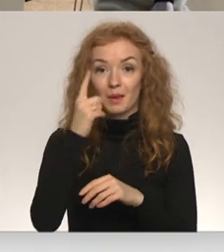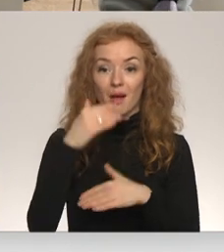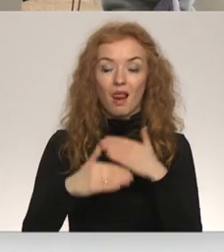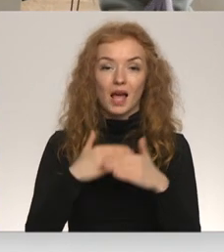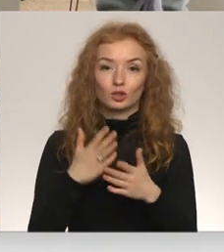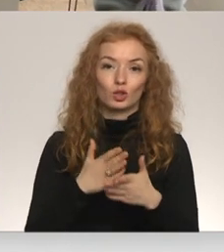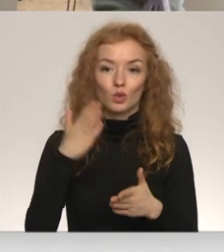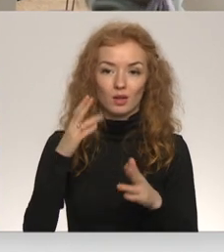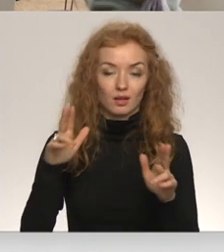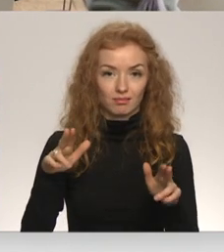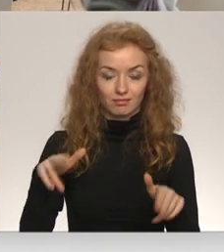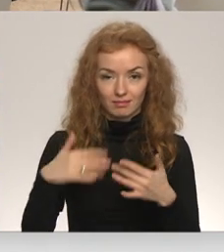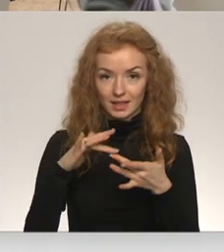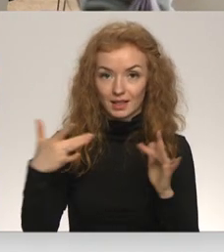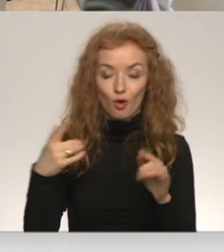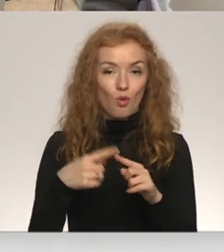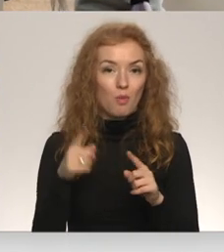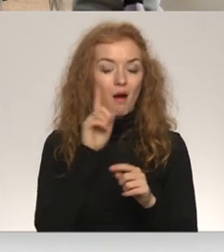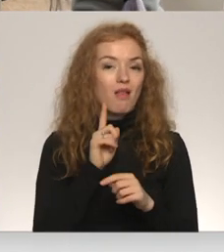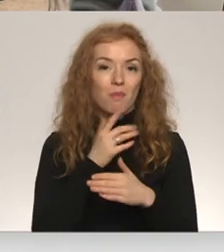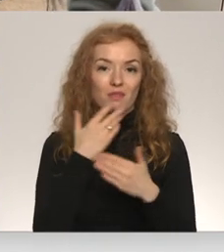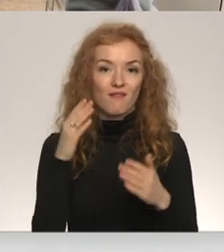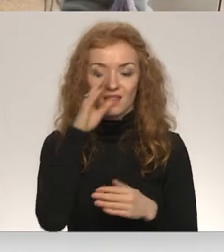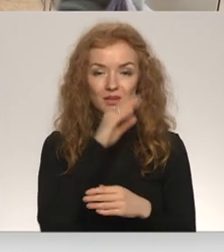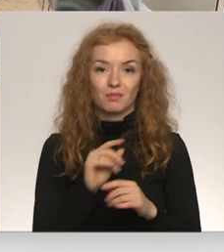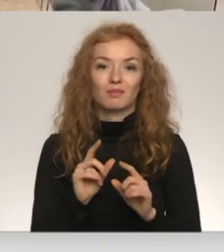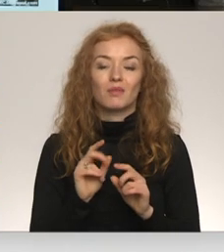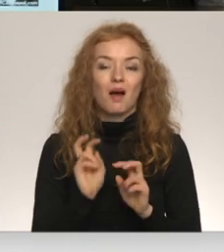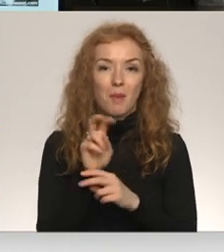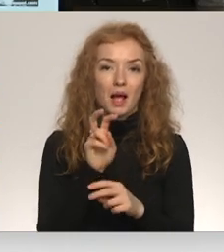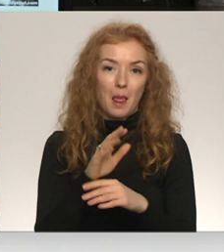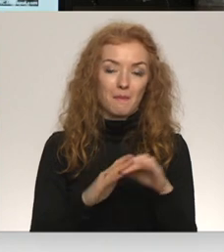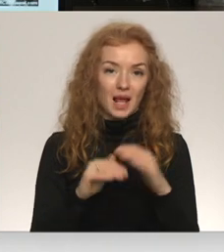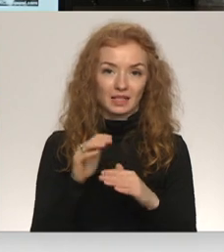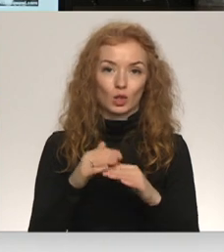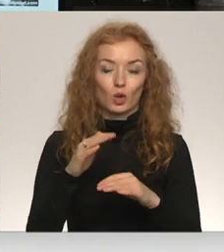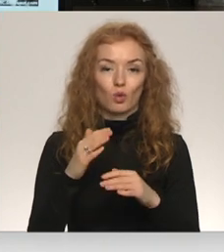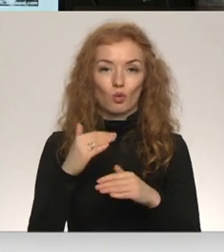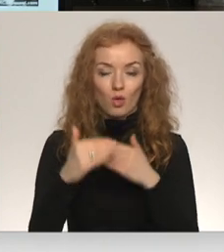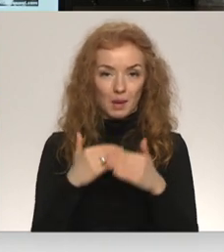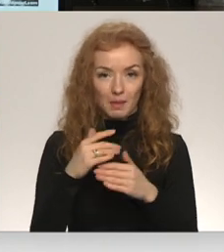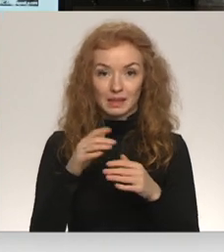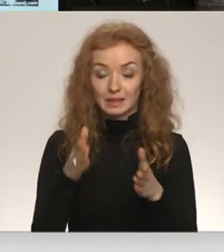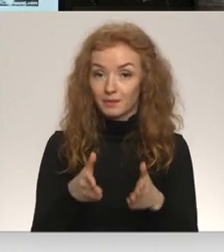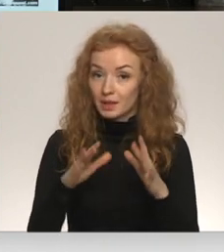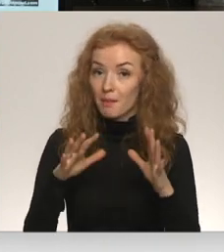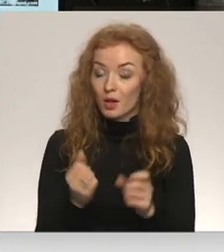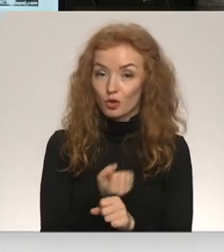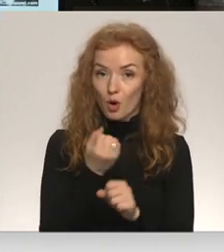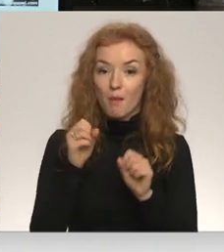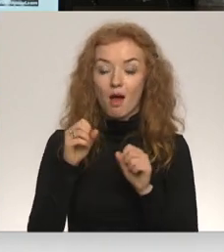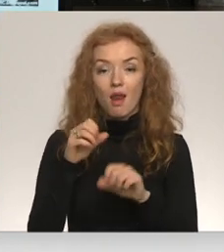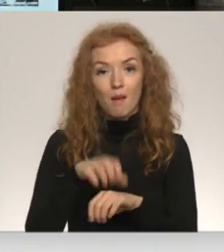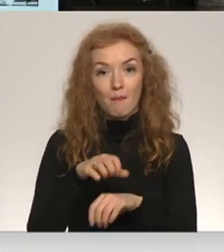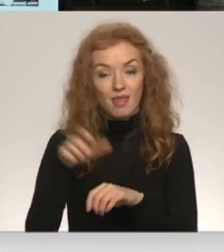notikt tiešaistē, un pagaidām nav arī iespējams doties uz praktiskām nodarbībām slimnīcā. Tikmēr mediķu stāsti ir kā